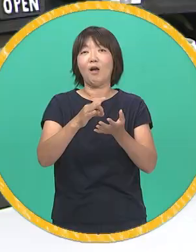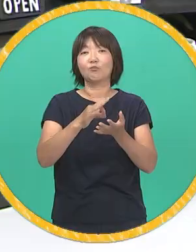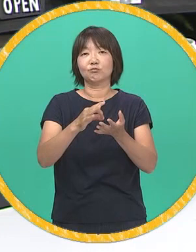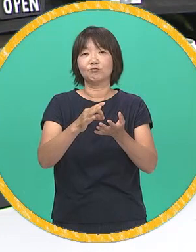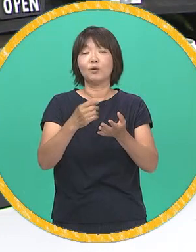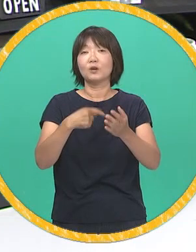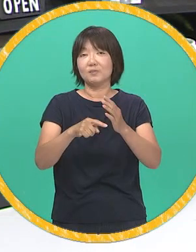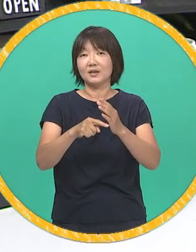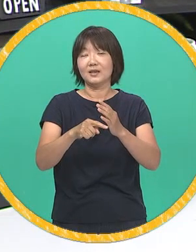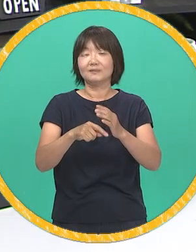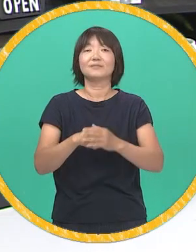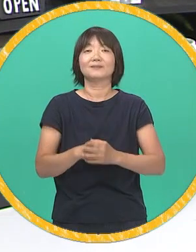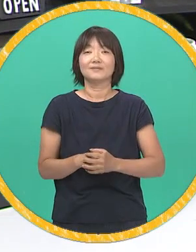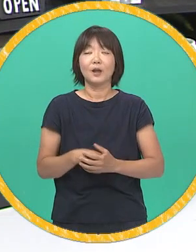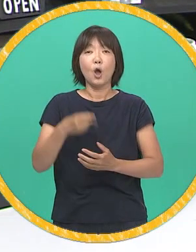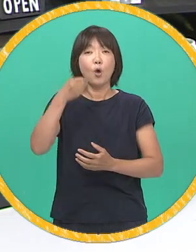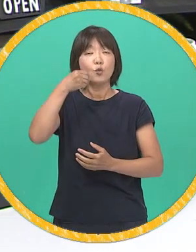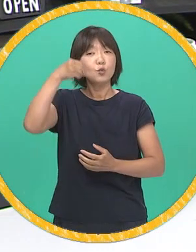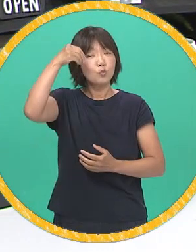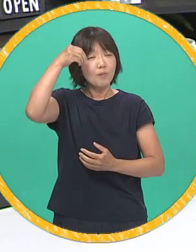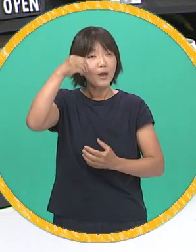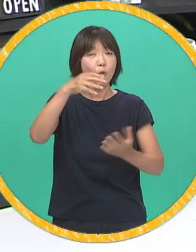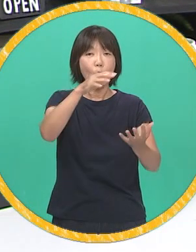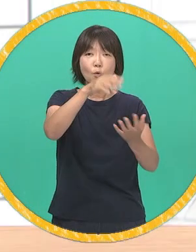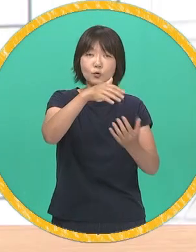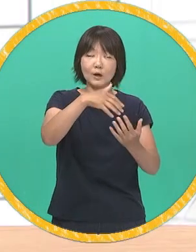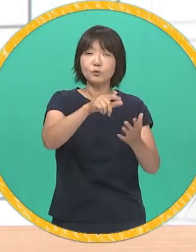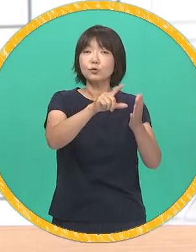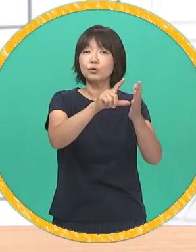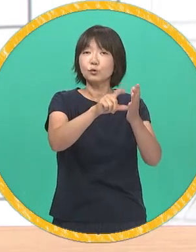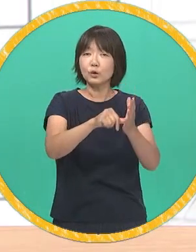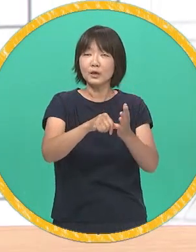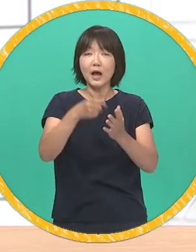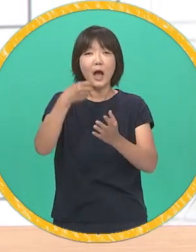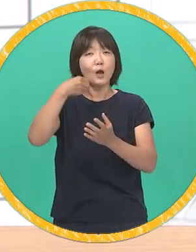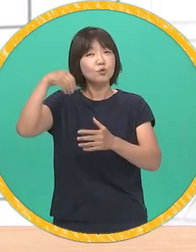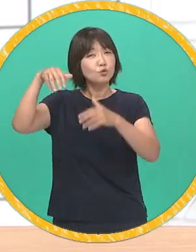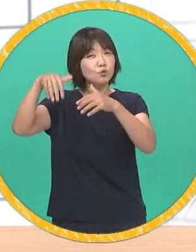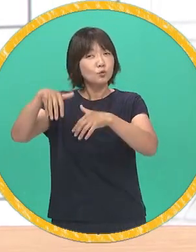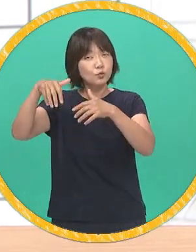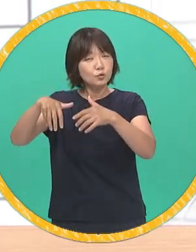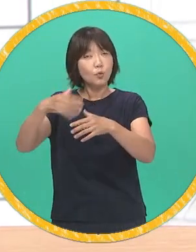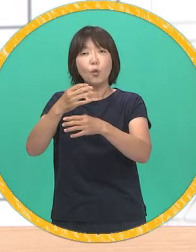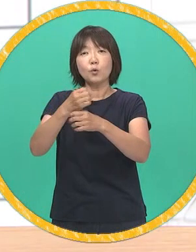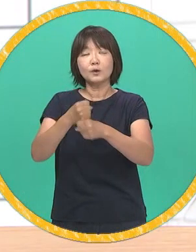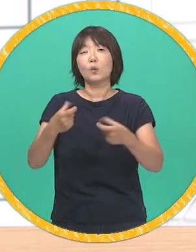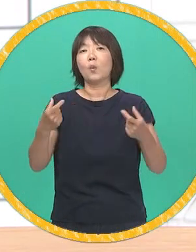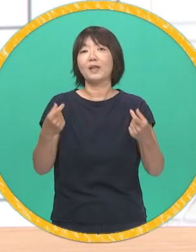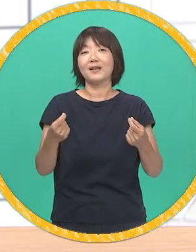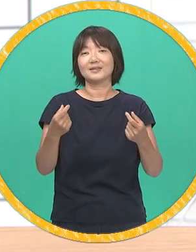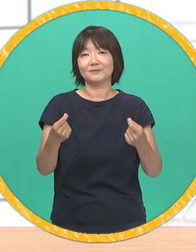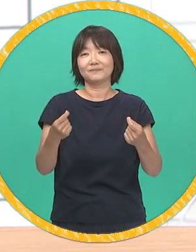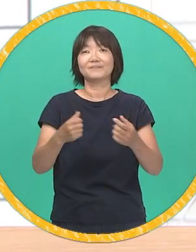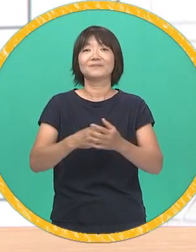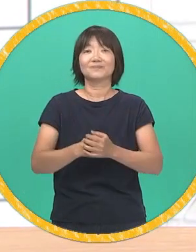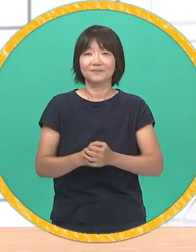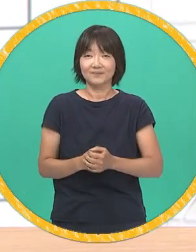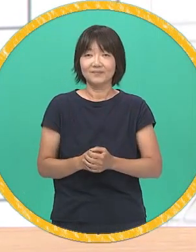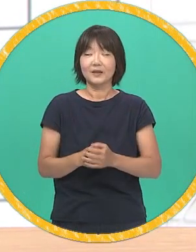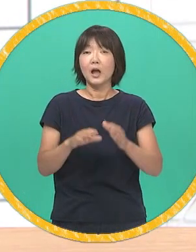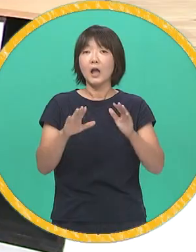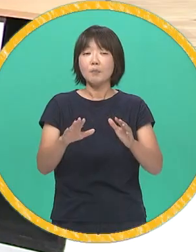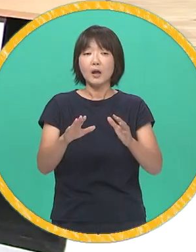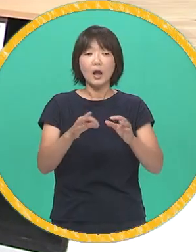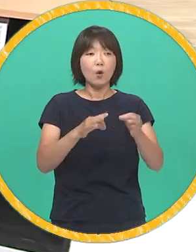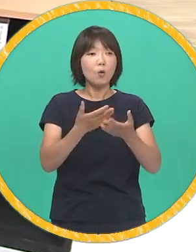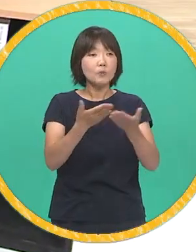ですよねなのでその梅を収穫するのがその梅雨の時期梅雨のシーズンうんということなんですねだから今